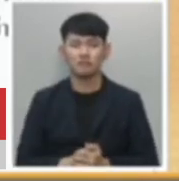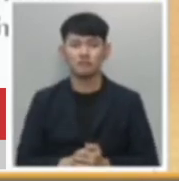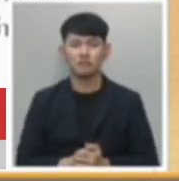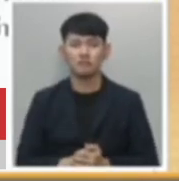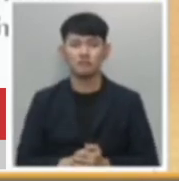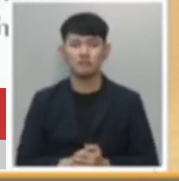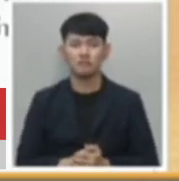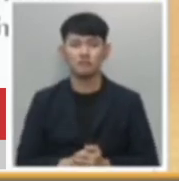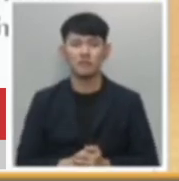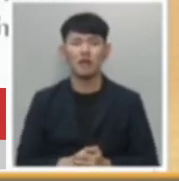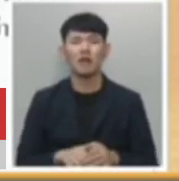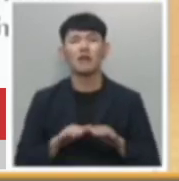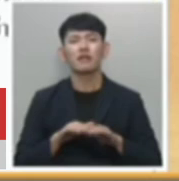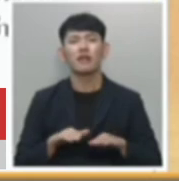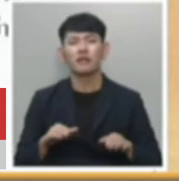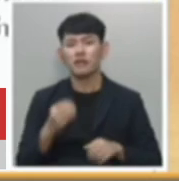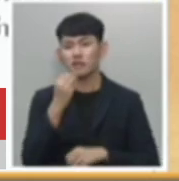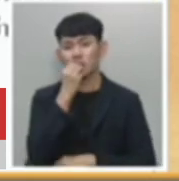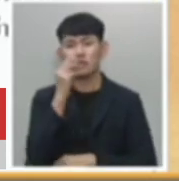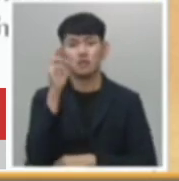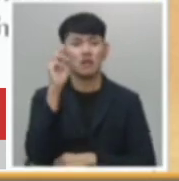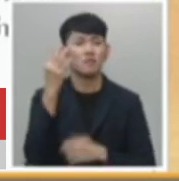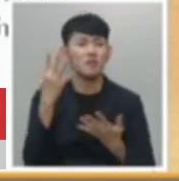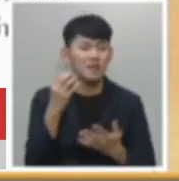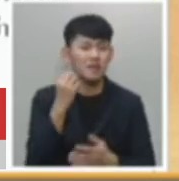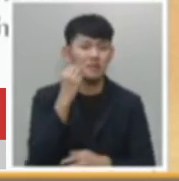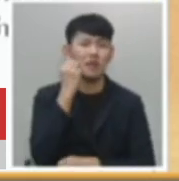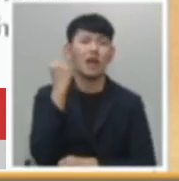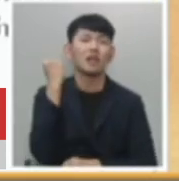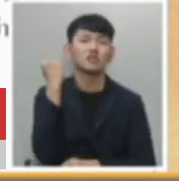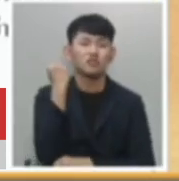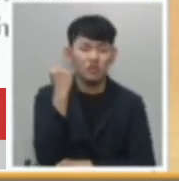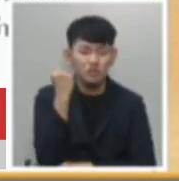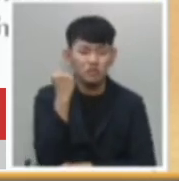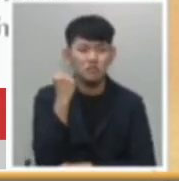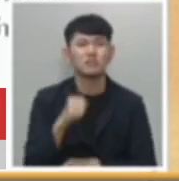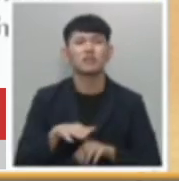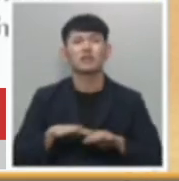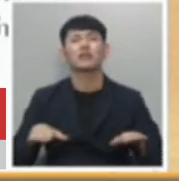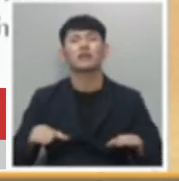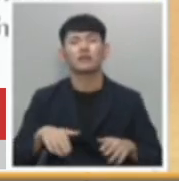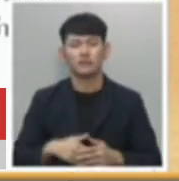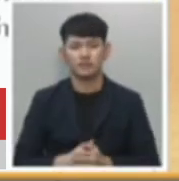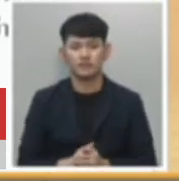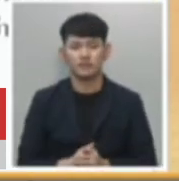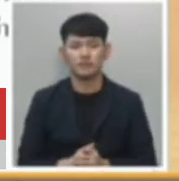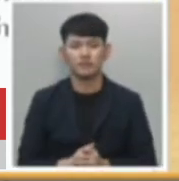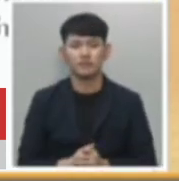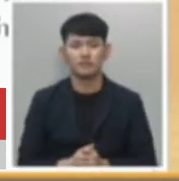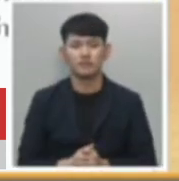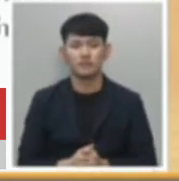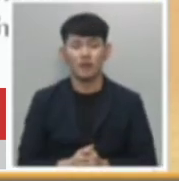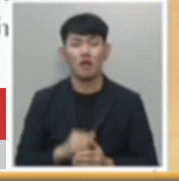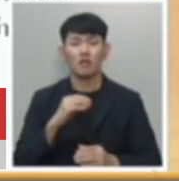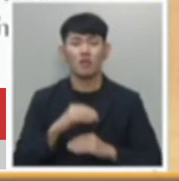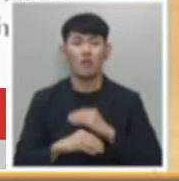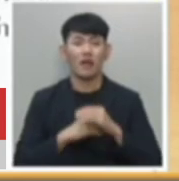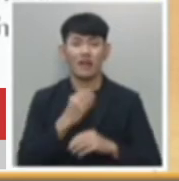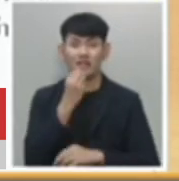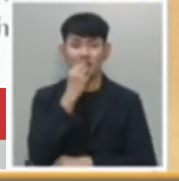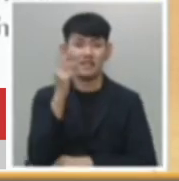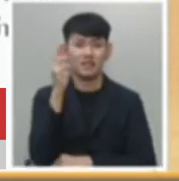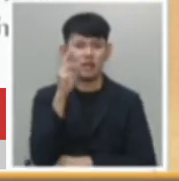การขาดแคลนอาหารกลางวันซึ่งอยู่ในโรงเรียนประถมนะครับสำหรับการบริหารโครงการอาหารวันที่จะให้เกิดคุณภ